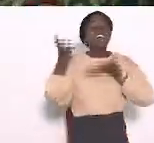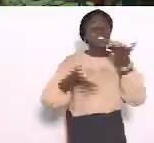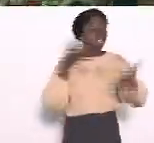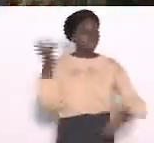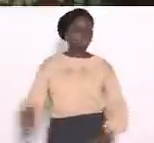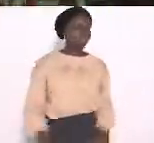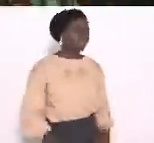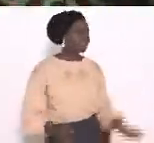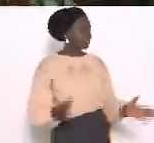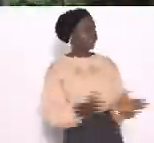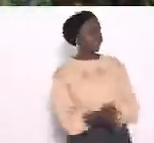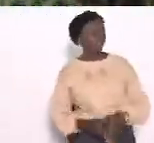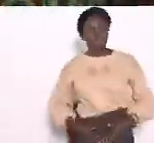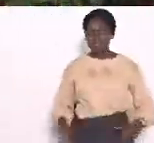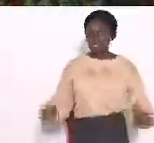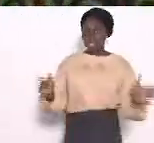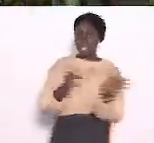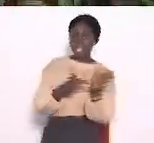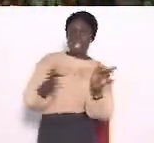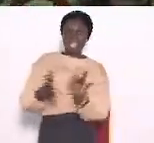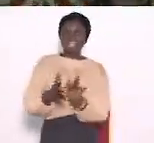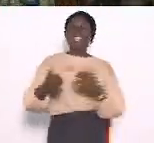God Yesu